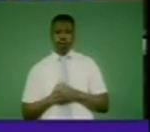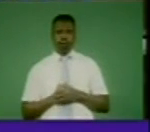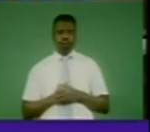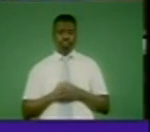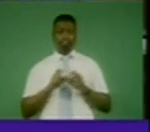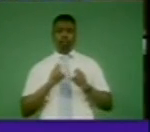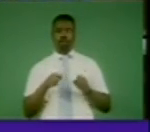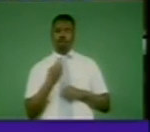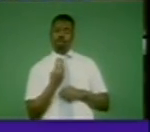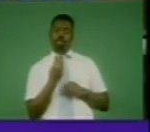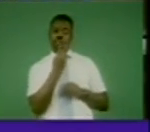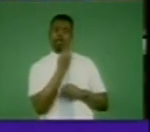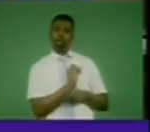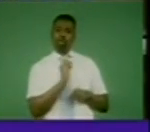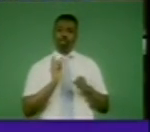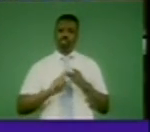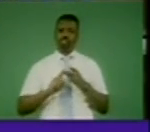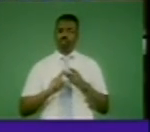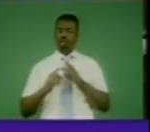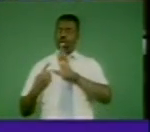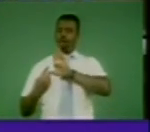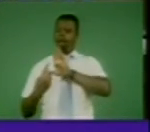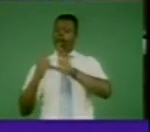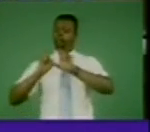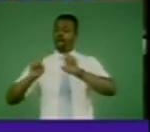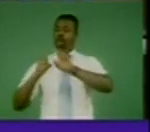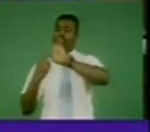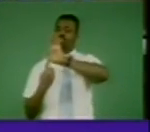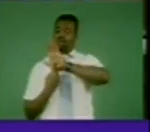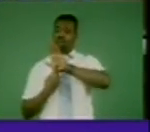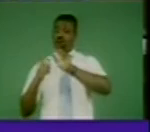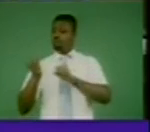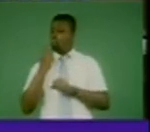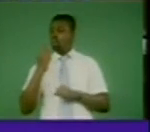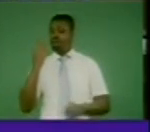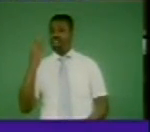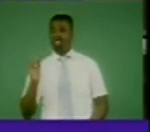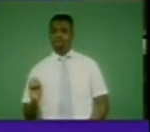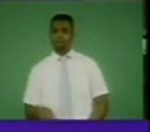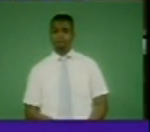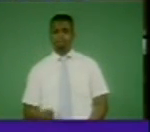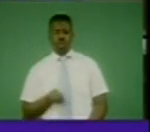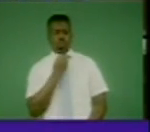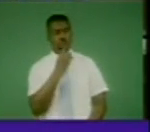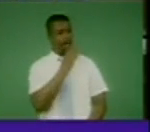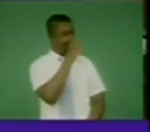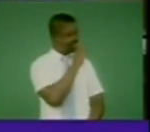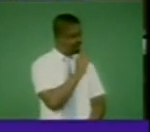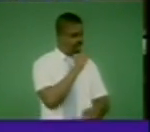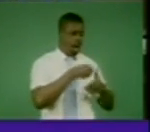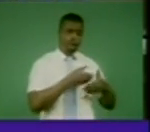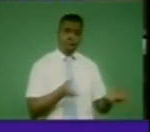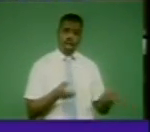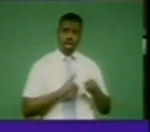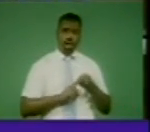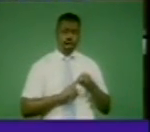30, na ibara ya sita ilikuwa na kura 30. Kura ya siri ilikuwa ni hapana ni